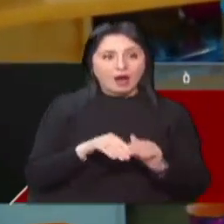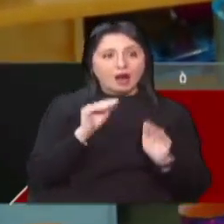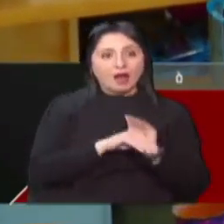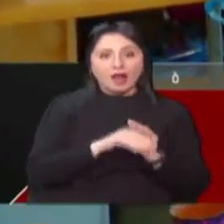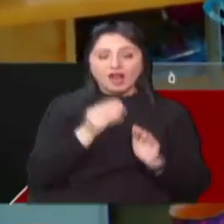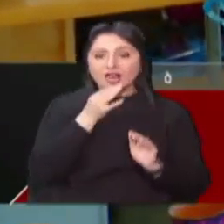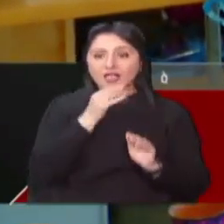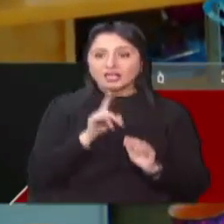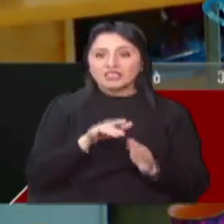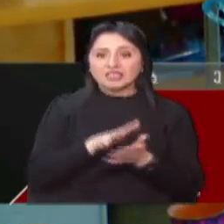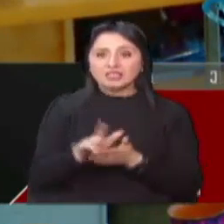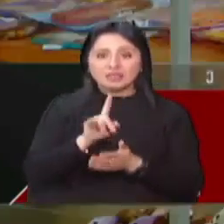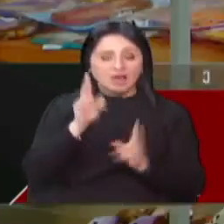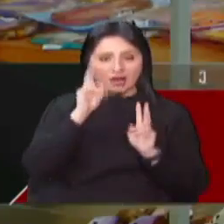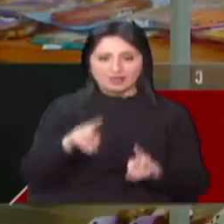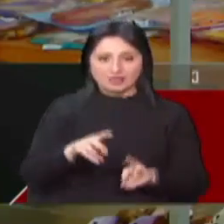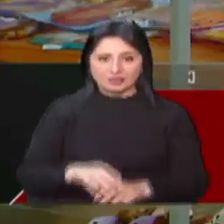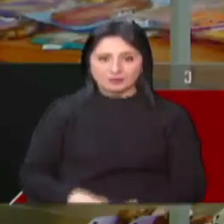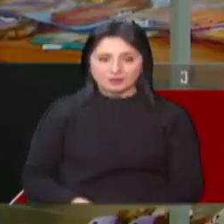გადაუწყვეტია მოგროვებული თანხით რას იყიდის.